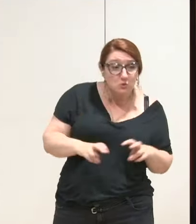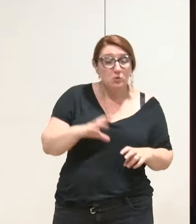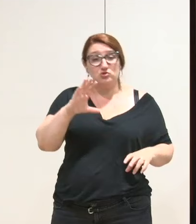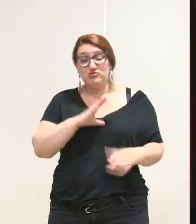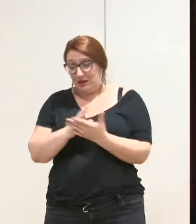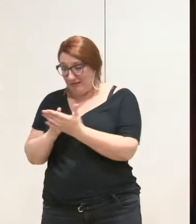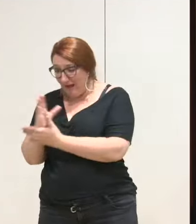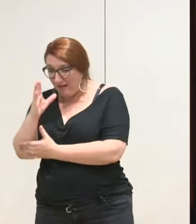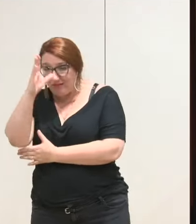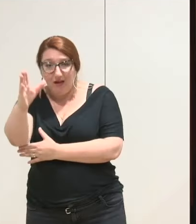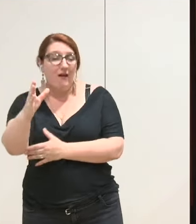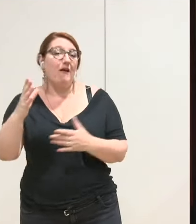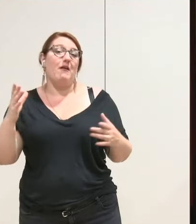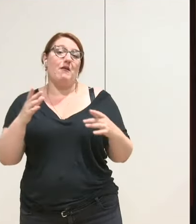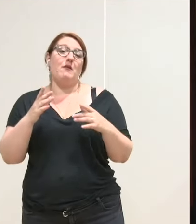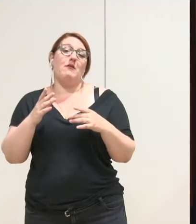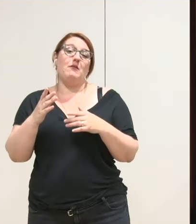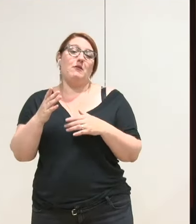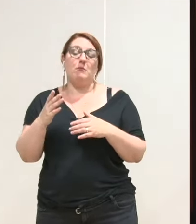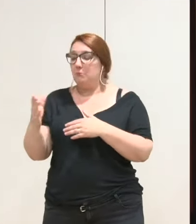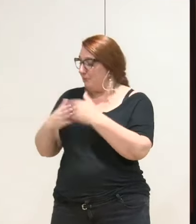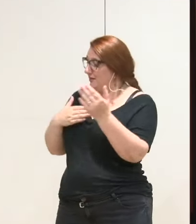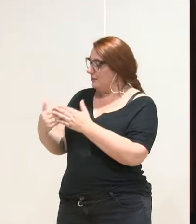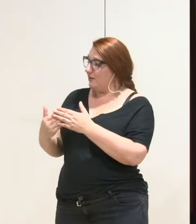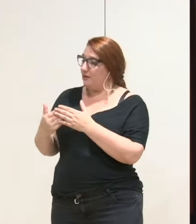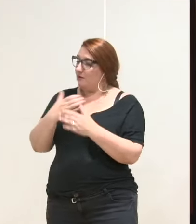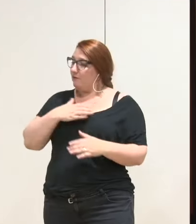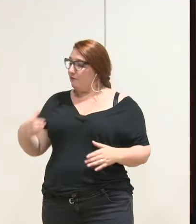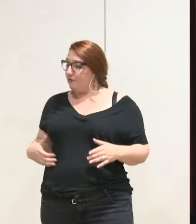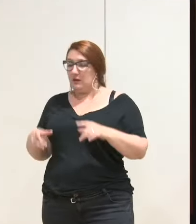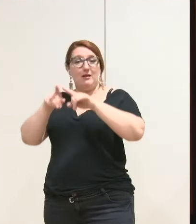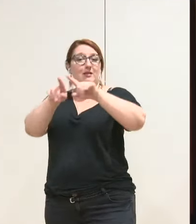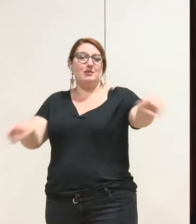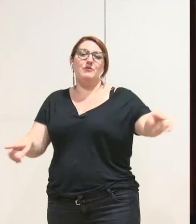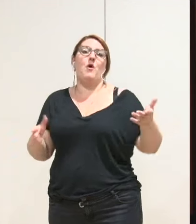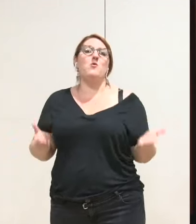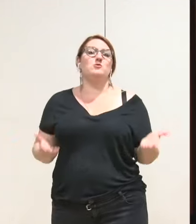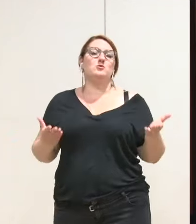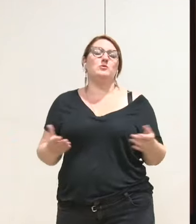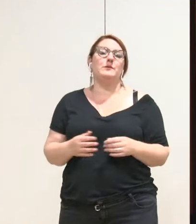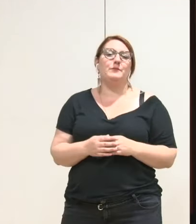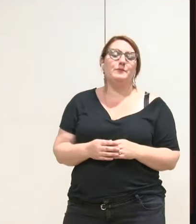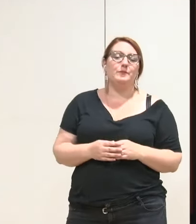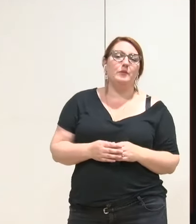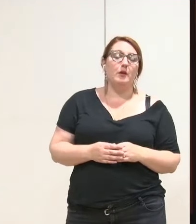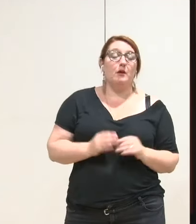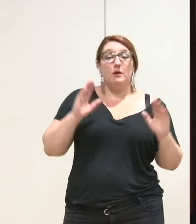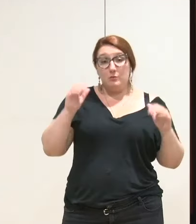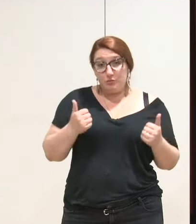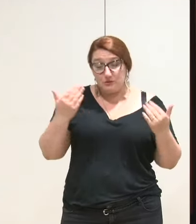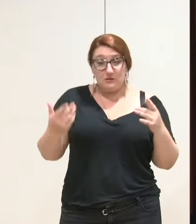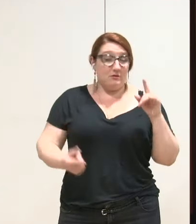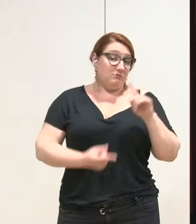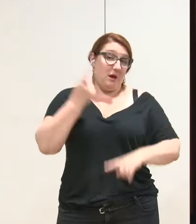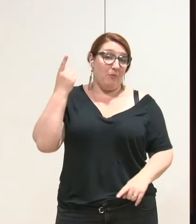carrière qui ne sont pas les métiers que l'on trouve aujourd'hui au sein de la ville de Grenoble pour nombreux d'entre eux et donc il y a un enjeu